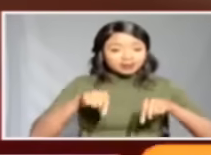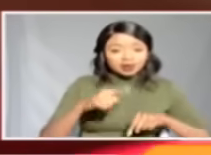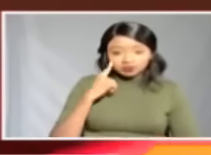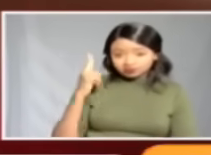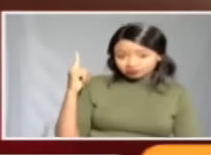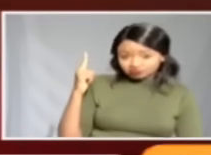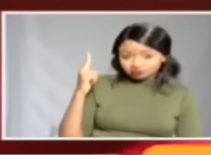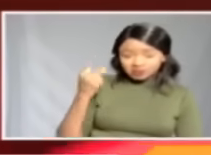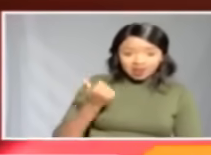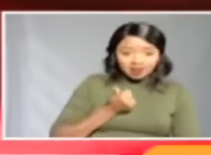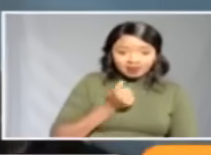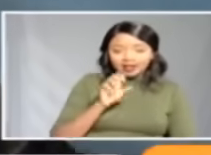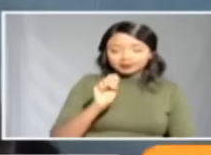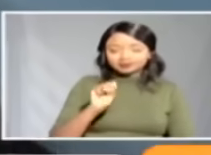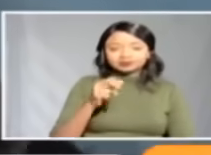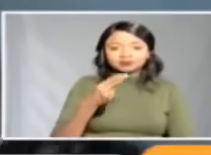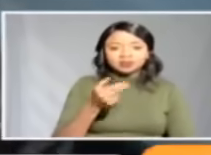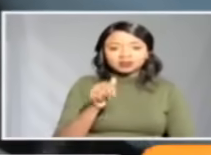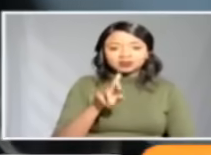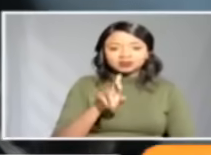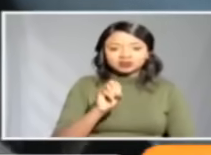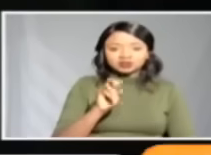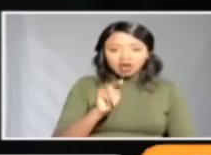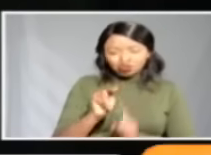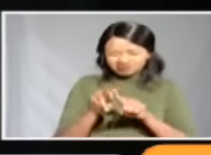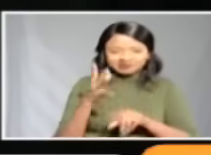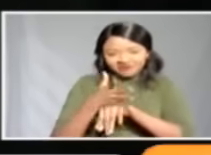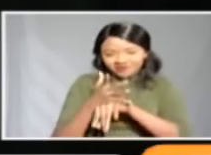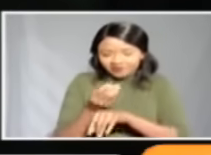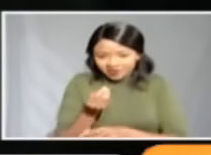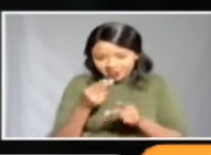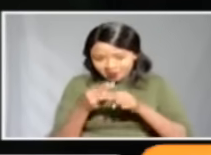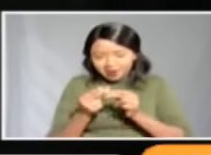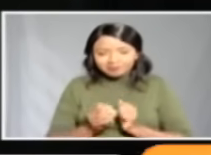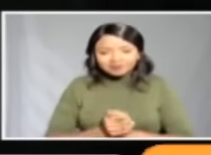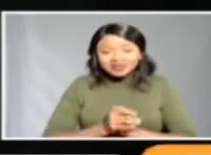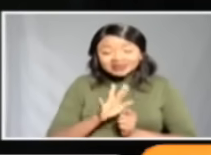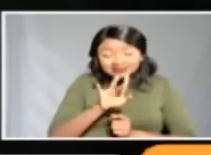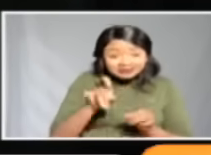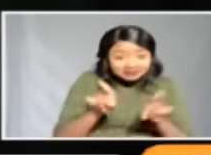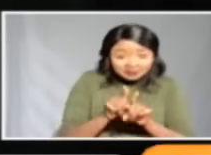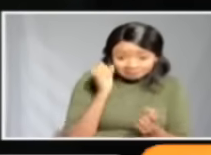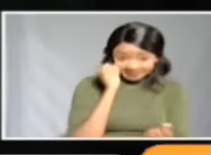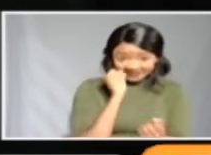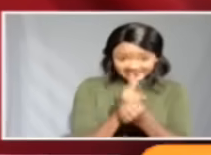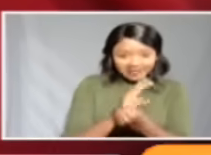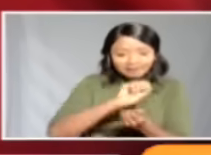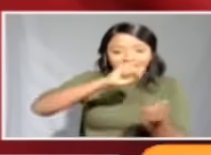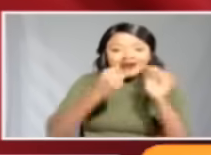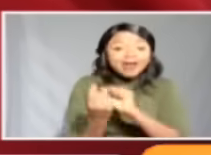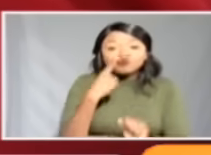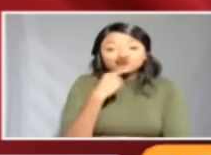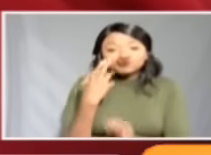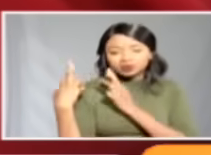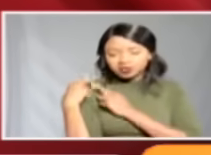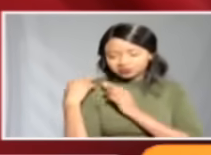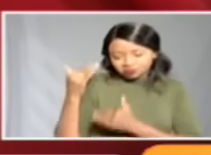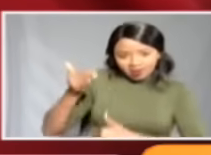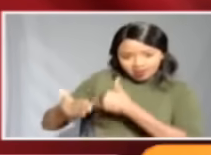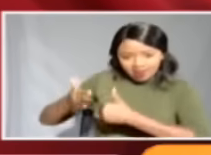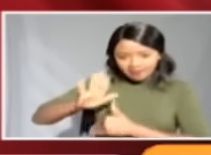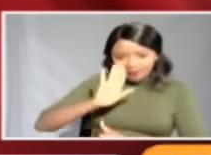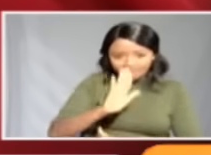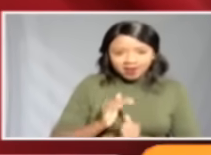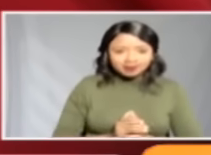mtoto huyu Sharon, sio jina lake kamili. Alinajisiwa mwezi Desemba na jirani yake mwenye